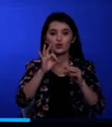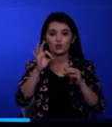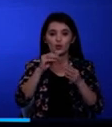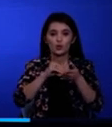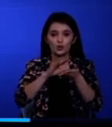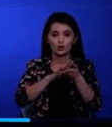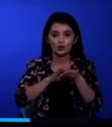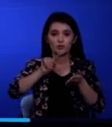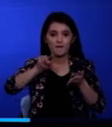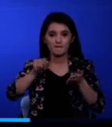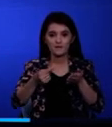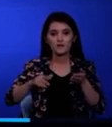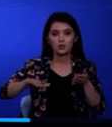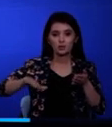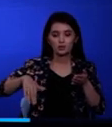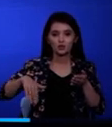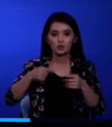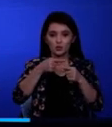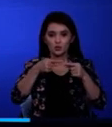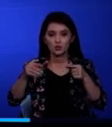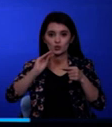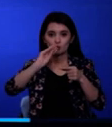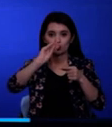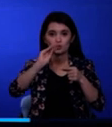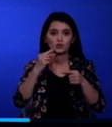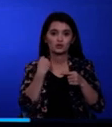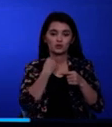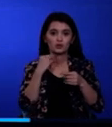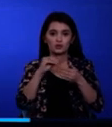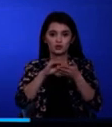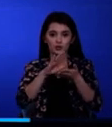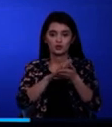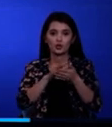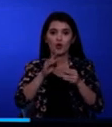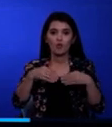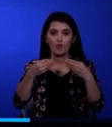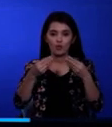yozib, virguldan keyin surati yozib qo'yiladi. Bu esa